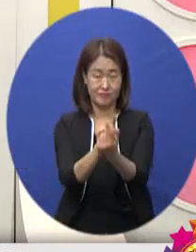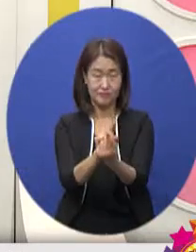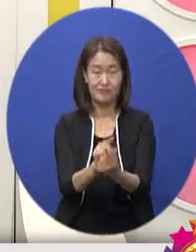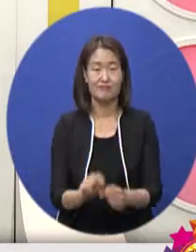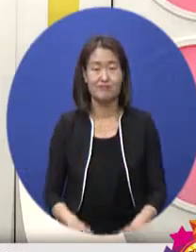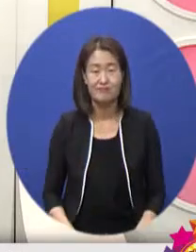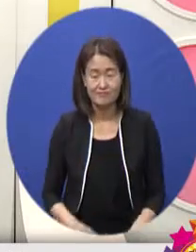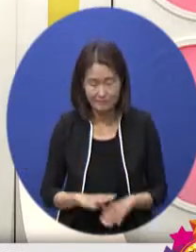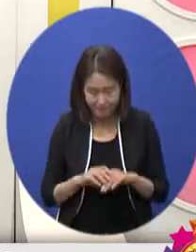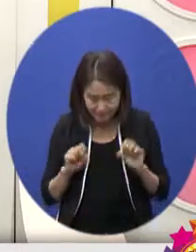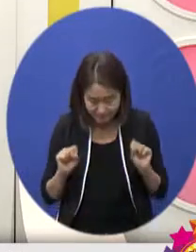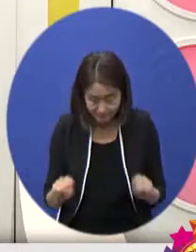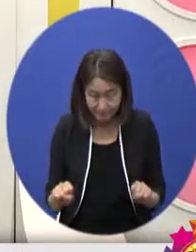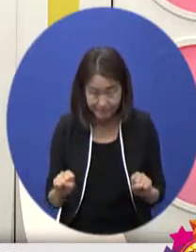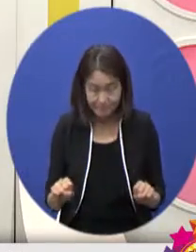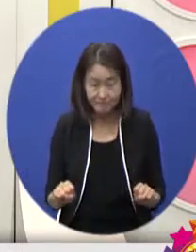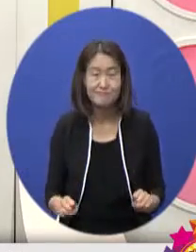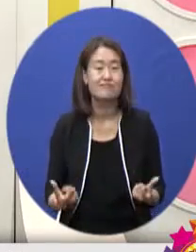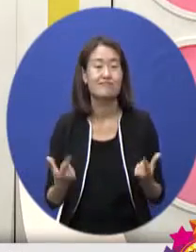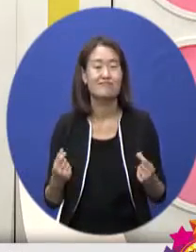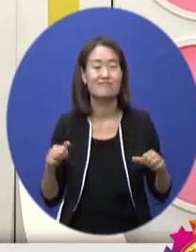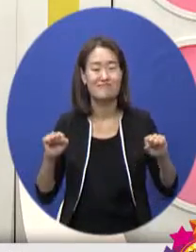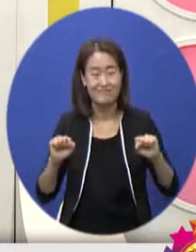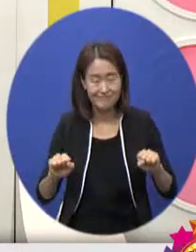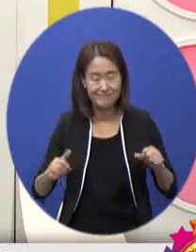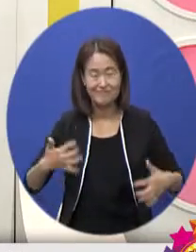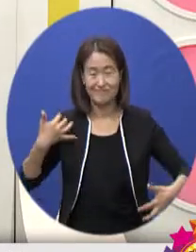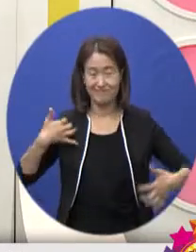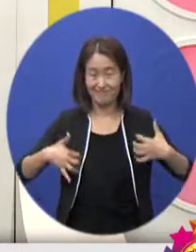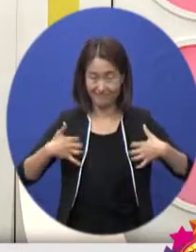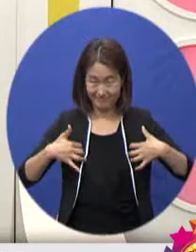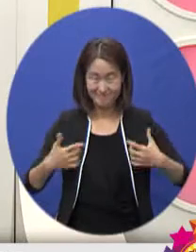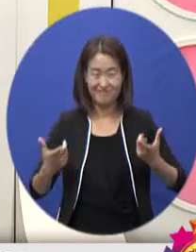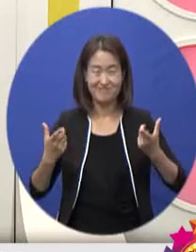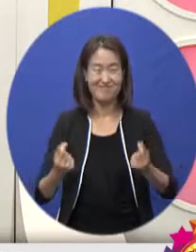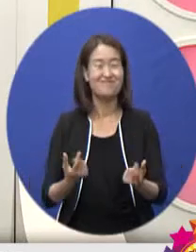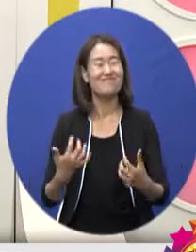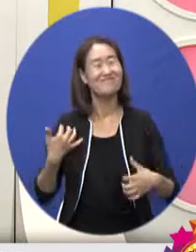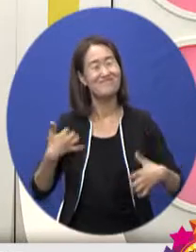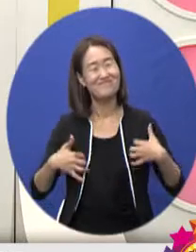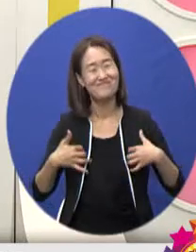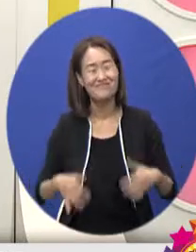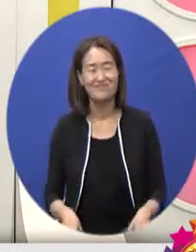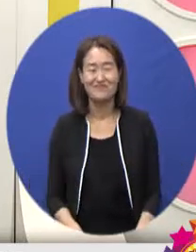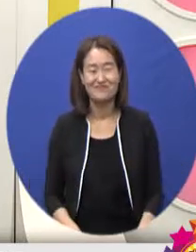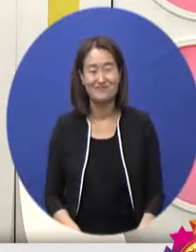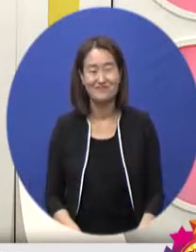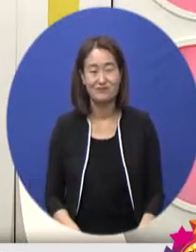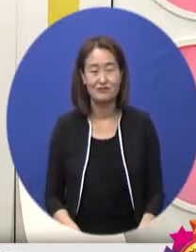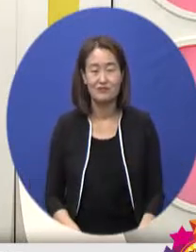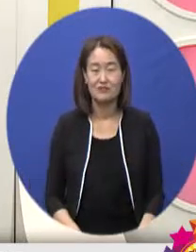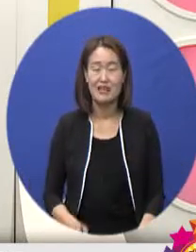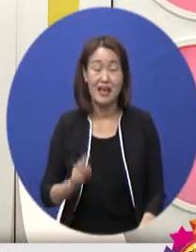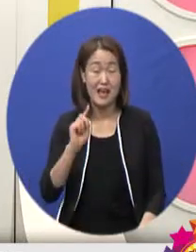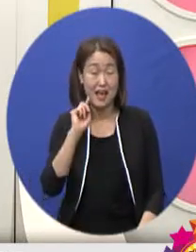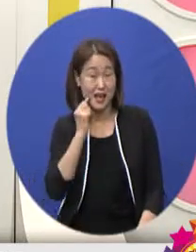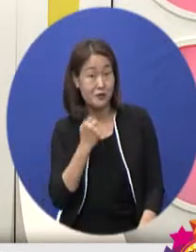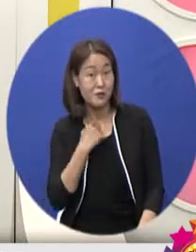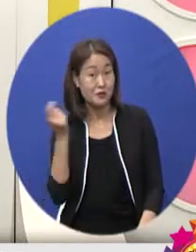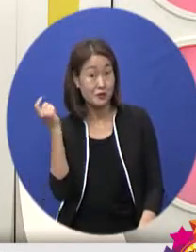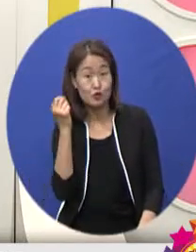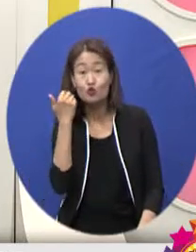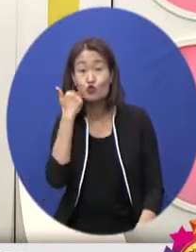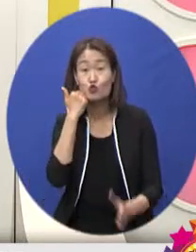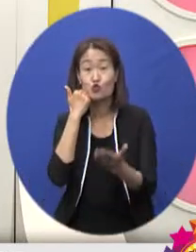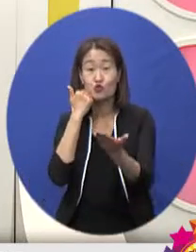하겠습니다. 안녕하세요. 안녕하세요. 반갑습니다. 네, 네. 반갑습니다. 네, 네. 고운 목소리의